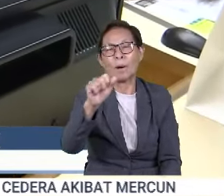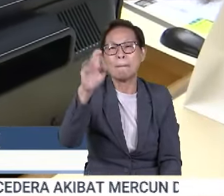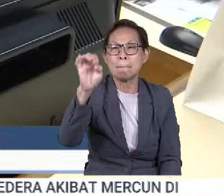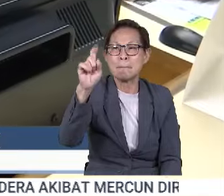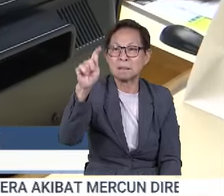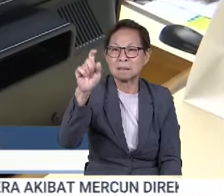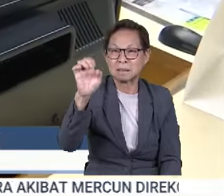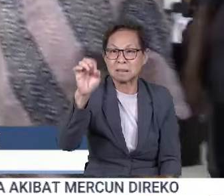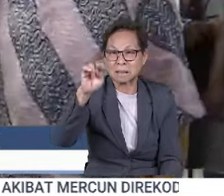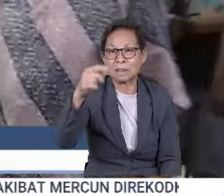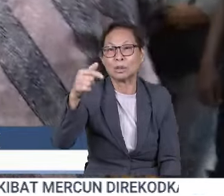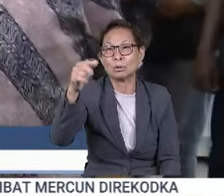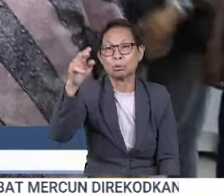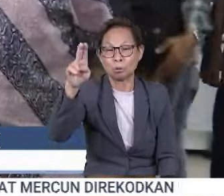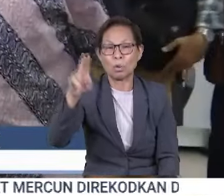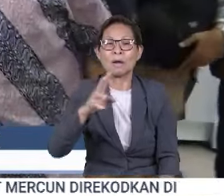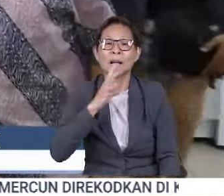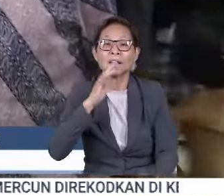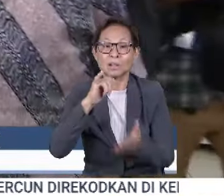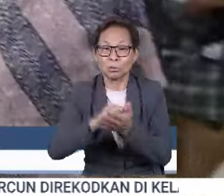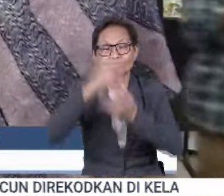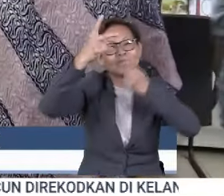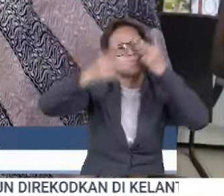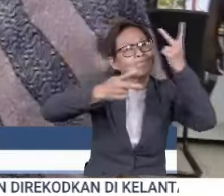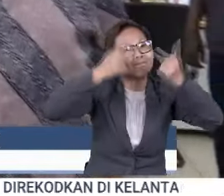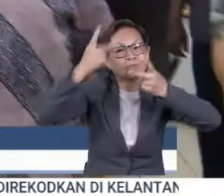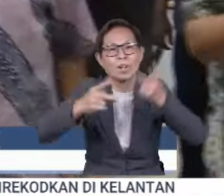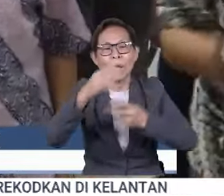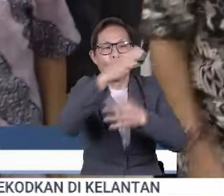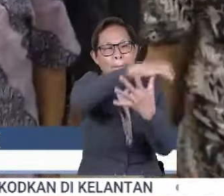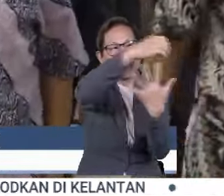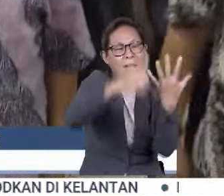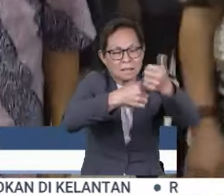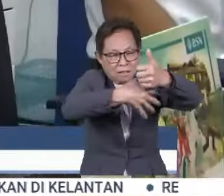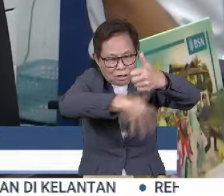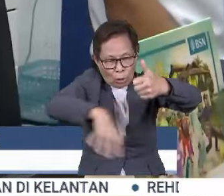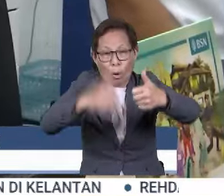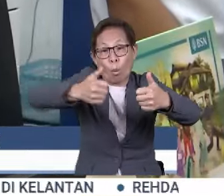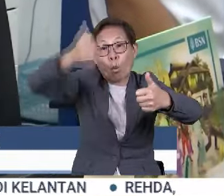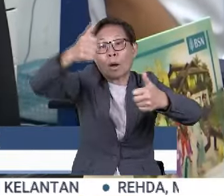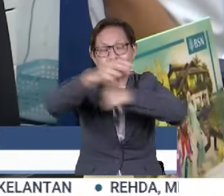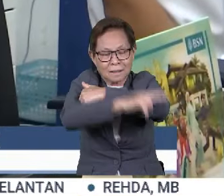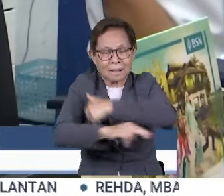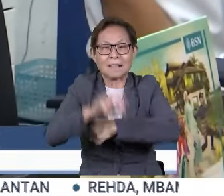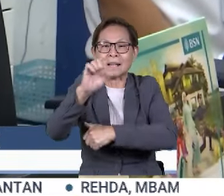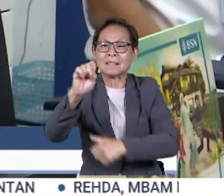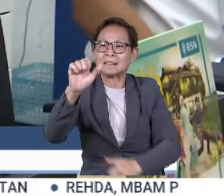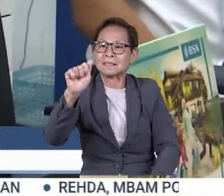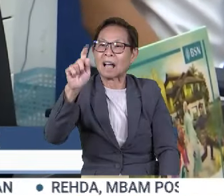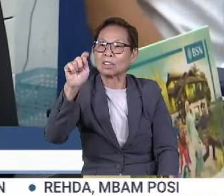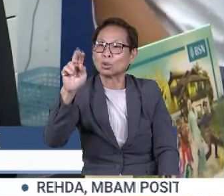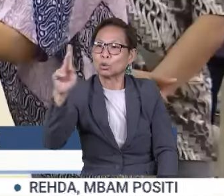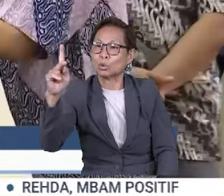Sri Ahmad Maslan berkata demikian selepas mengadakan lawatan ke BSN Cawangan Utama Negeri di Satok, Kuching.